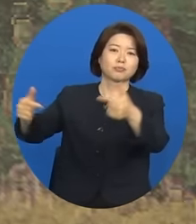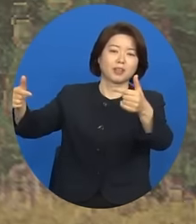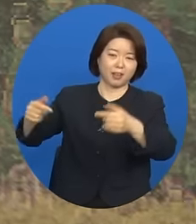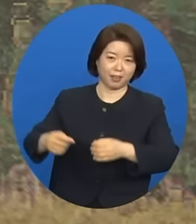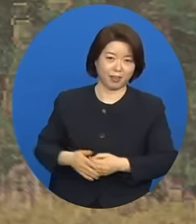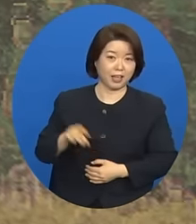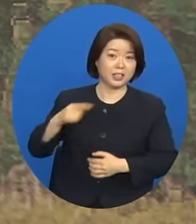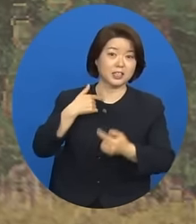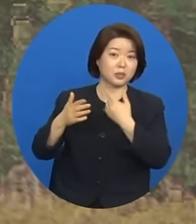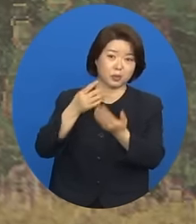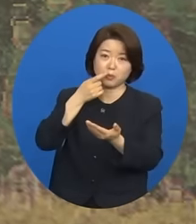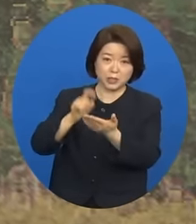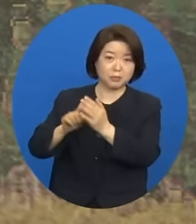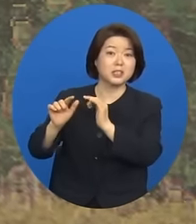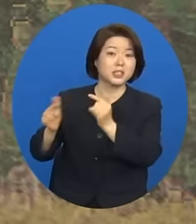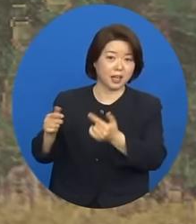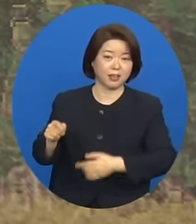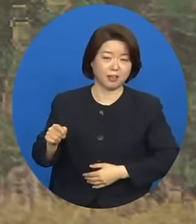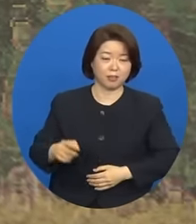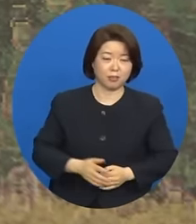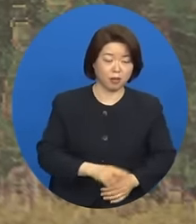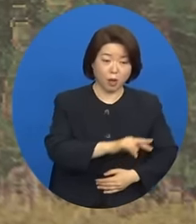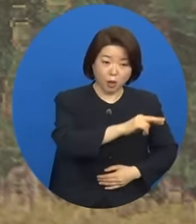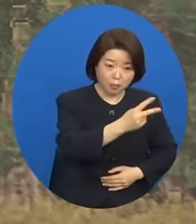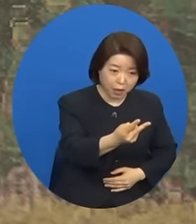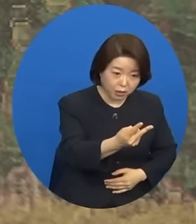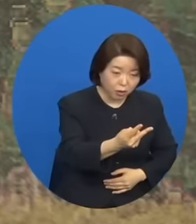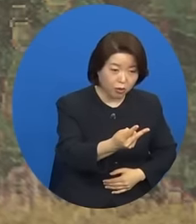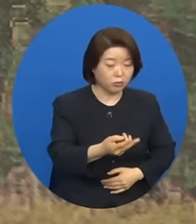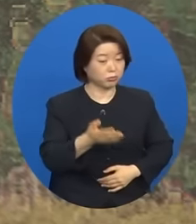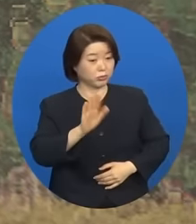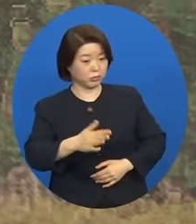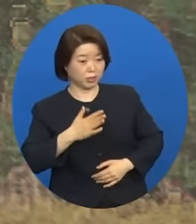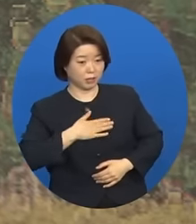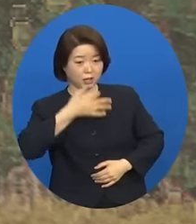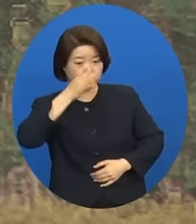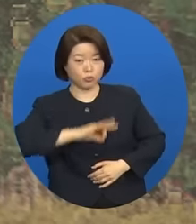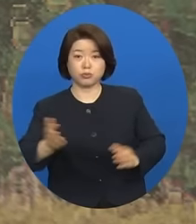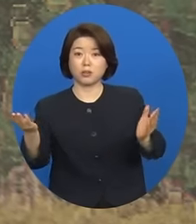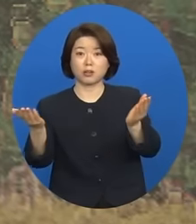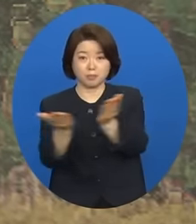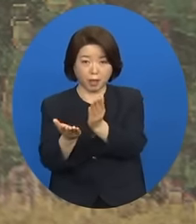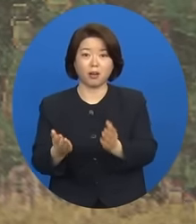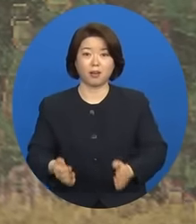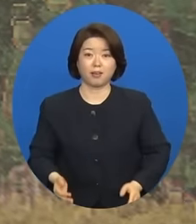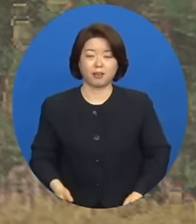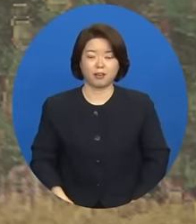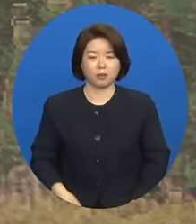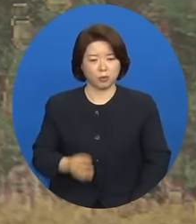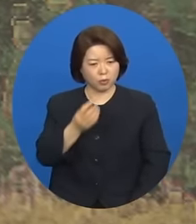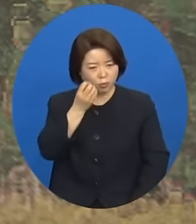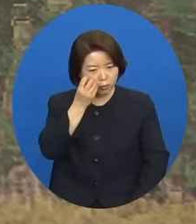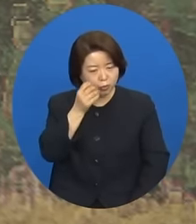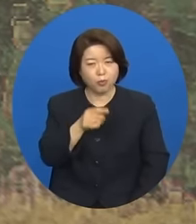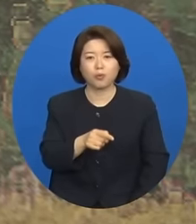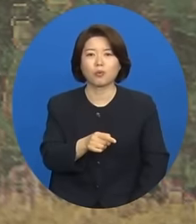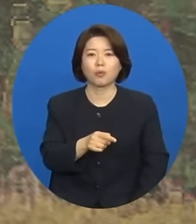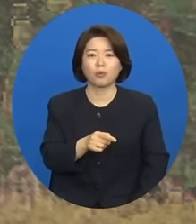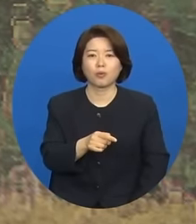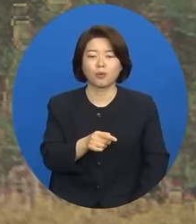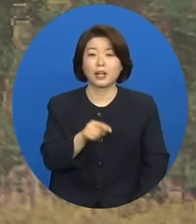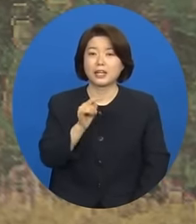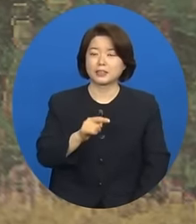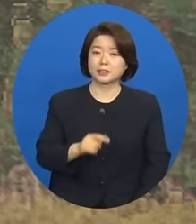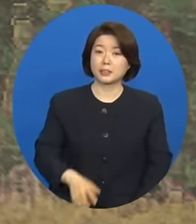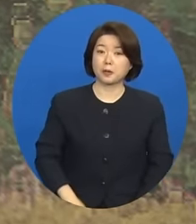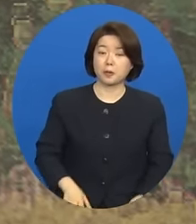경험하기가 쉽지 않은데 바뀌는 것마다 자기에게 유리하게 되는 걸 보면서 너무나 신기하니까 그